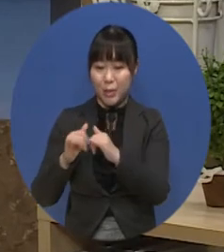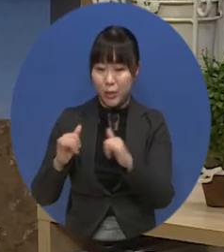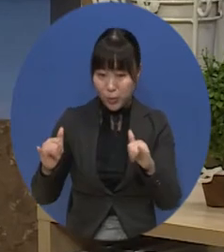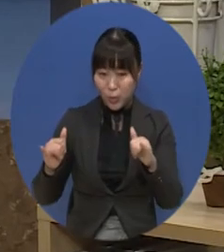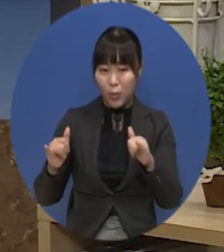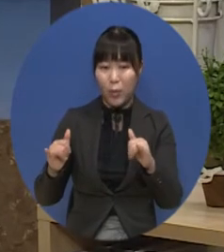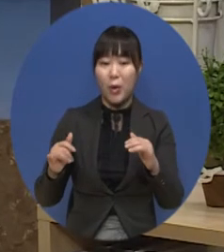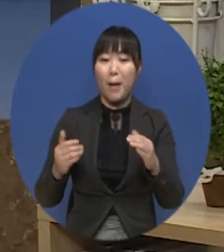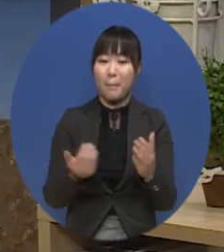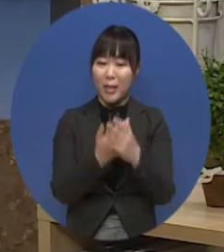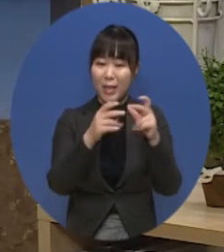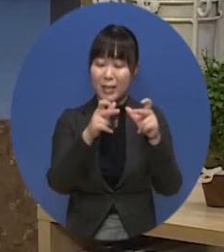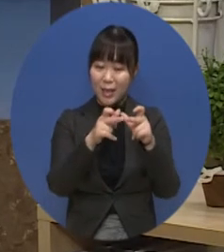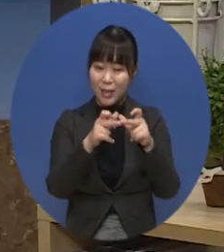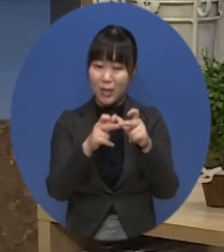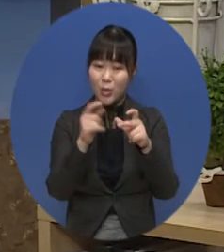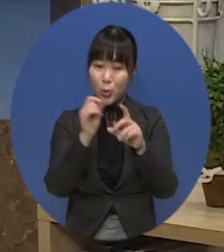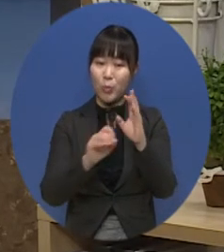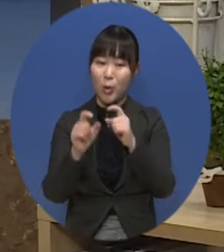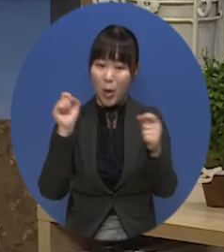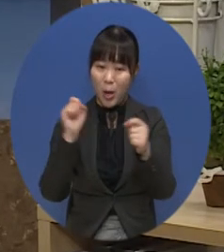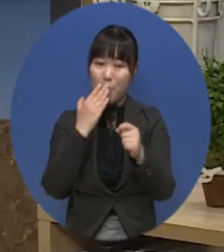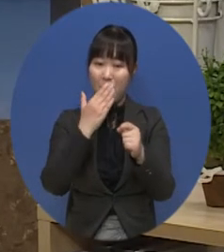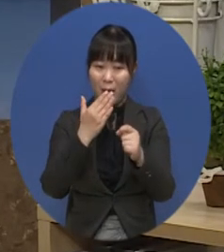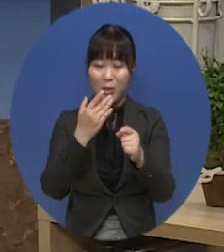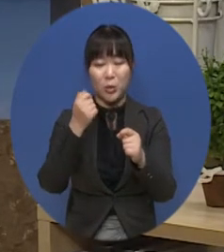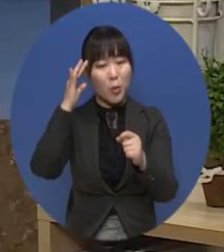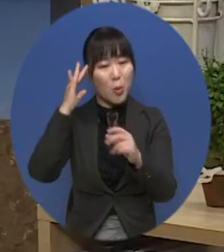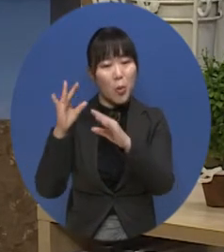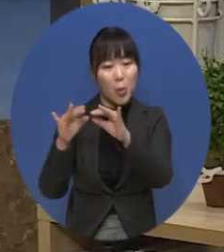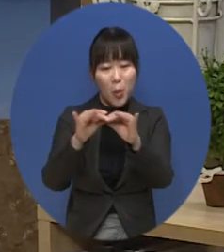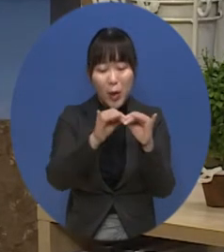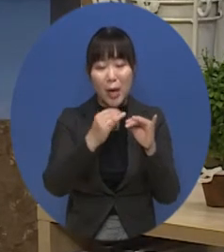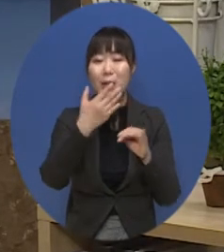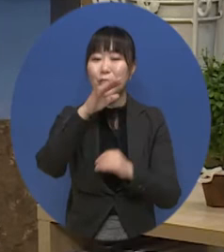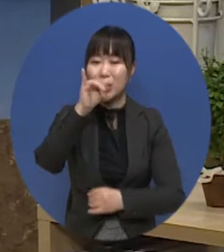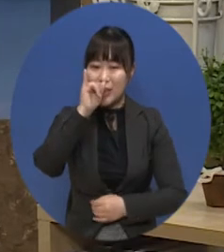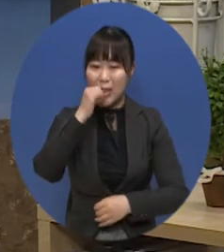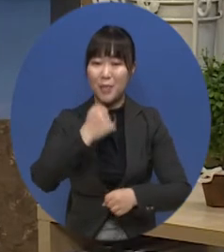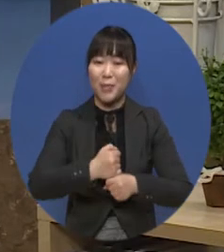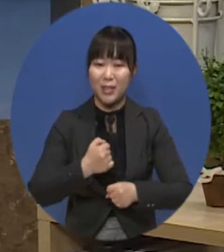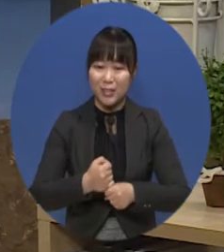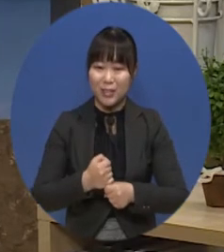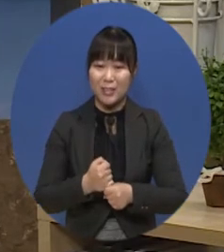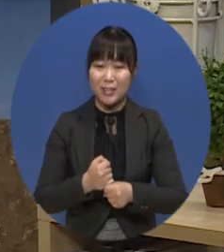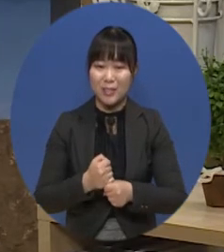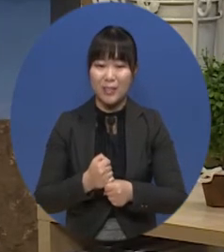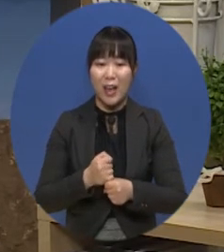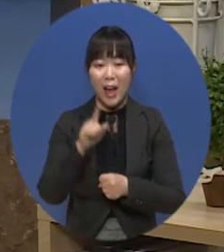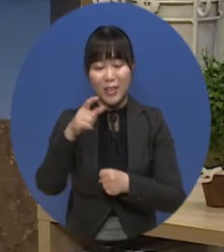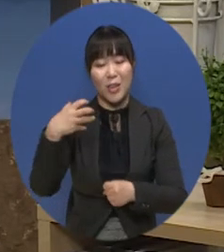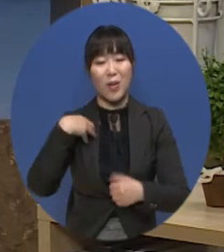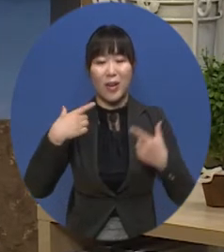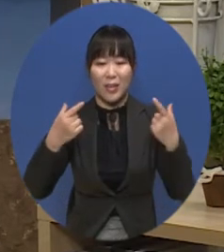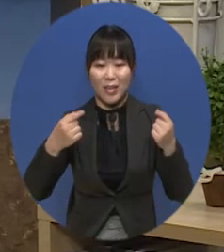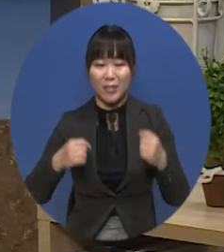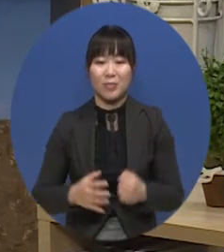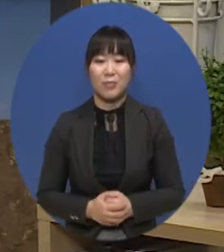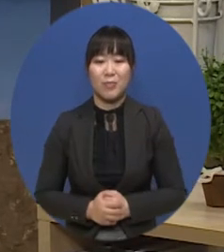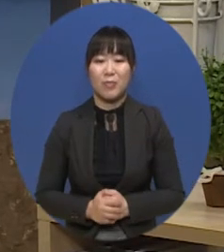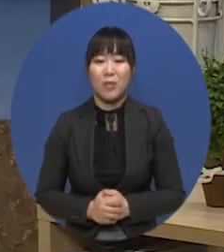비장애인분들도 발달장애인분들한테 한 발자국 다가갈 수 있는 그런 좀 공감을 할 수 있게 만드는 그런 맞습니다. 소통의 창구 역할을 해주는 것